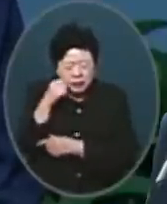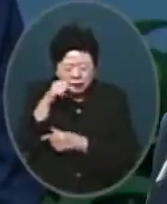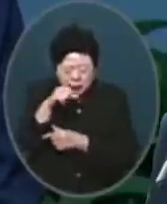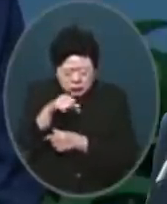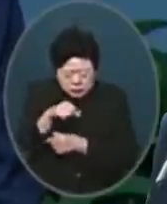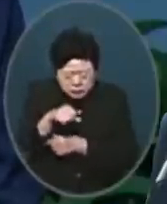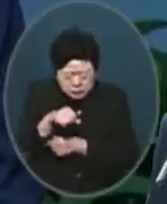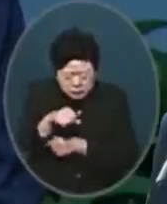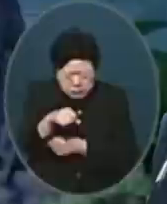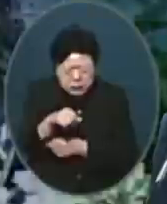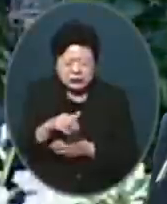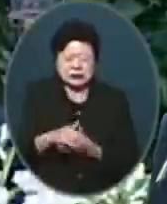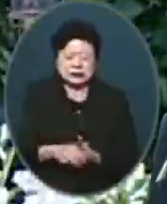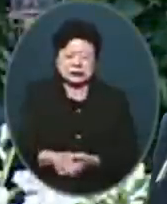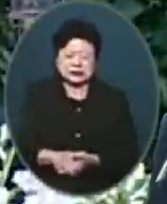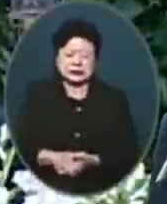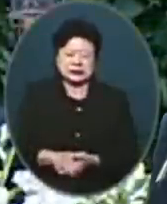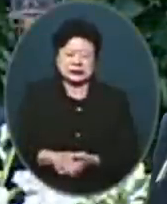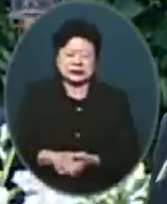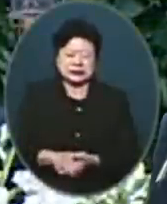손으로 감고